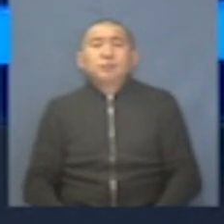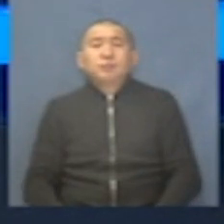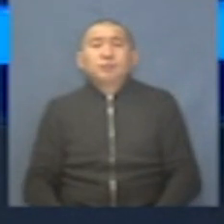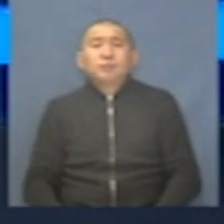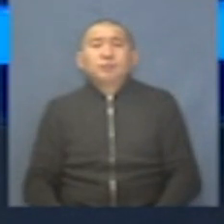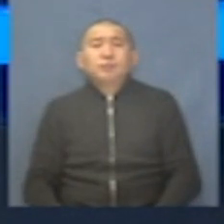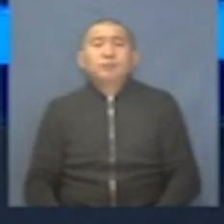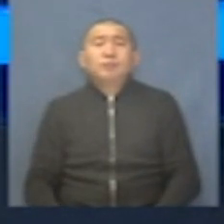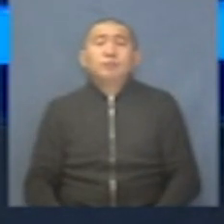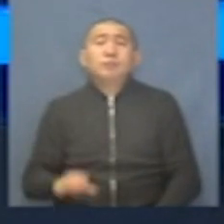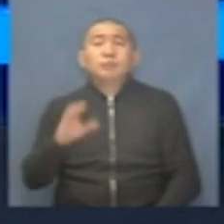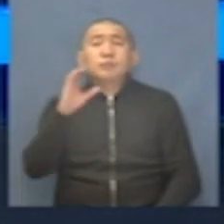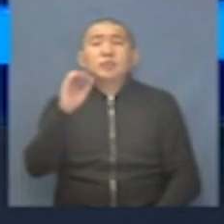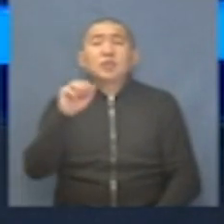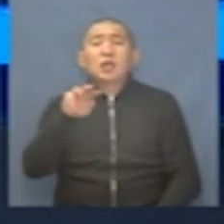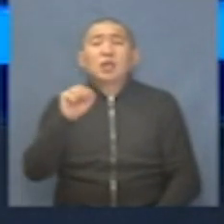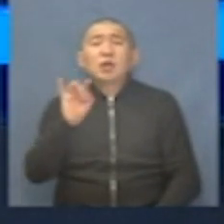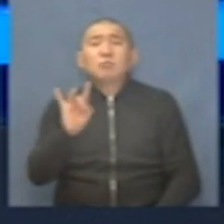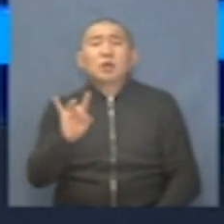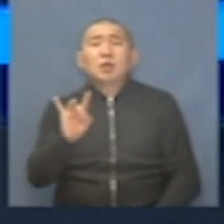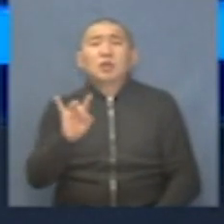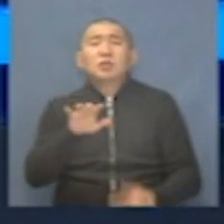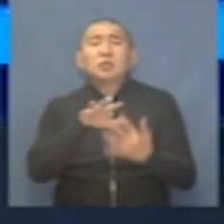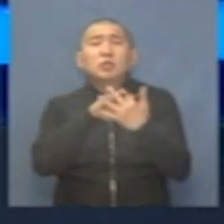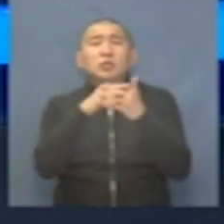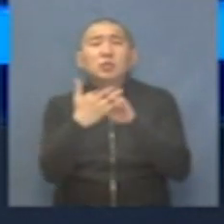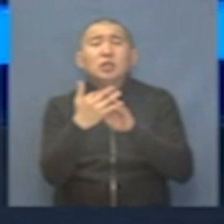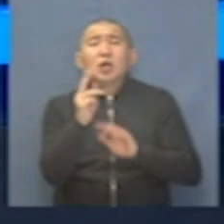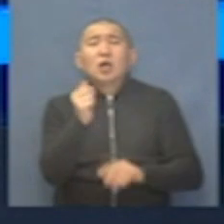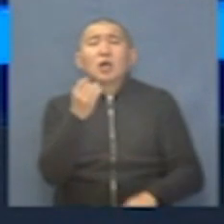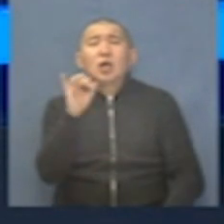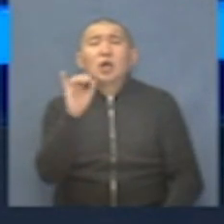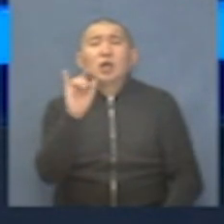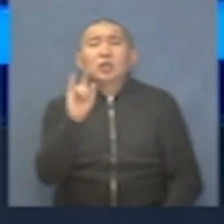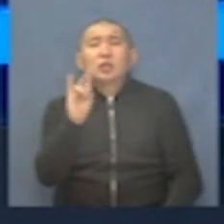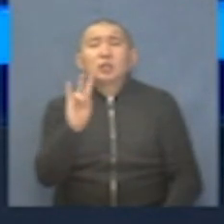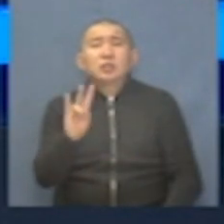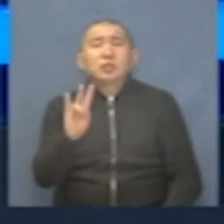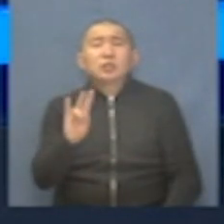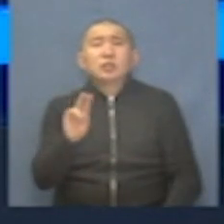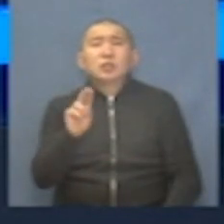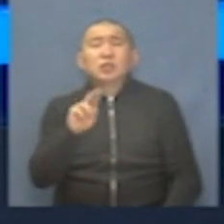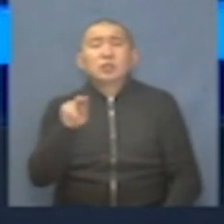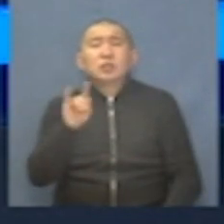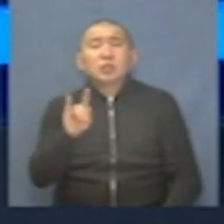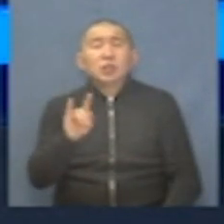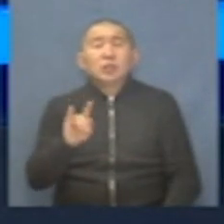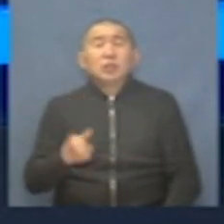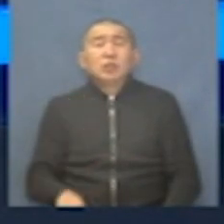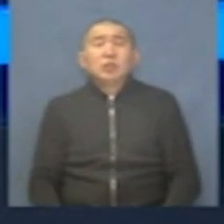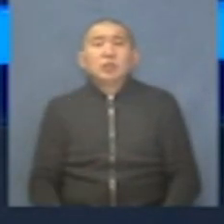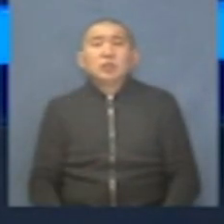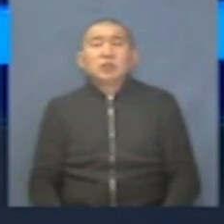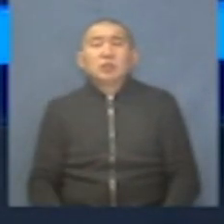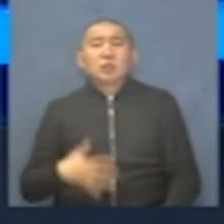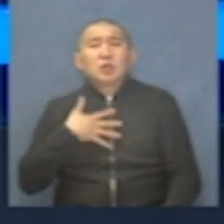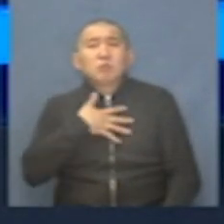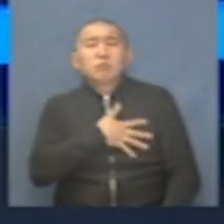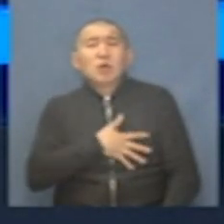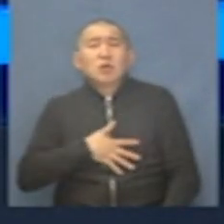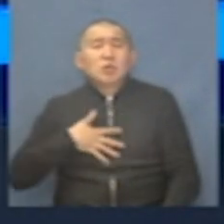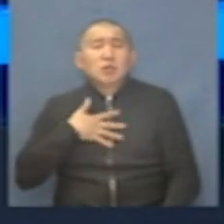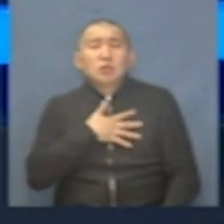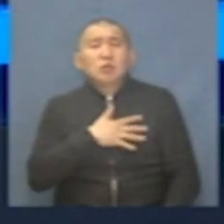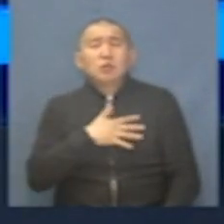Ал Самар ауданына қарасты қайыңда ауылының тұрғындары базынасын айтып арнамызға хабарласты. Оларды алаңдататын мәселе